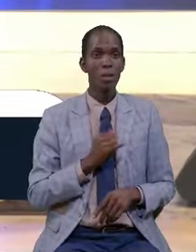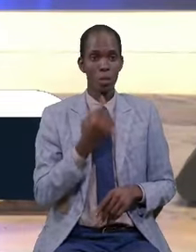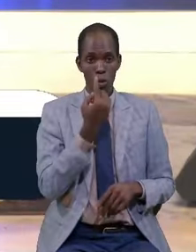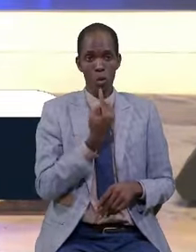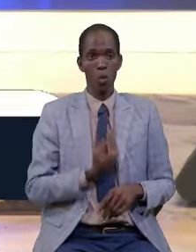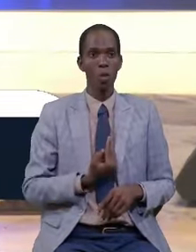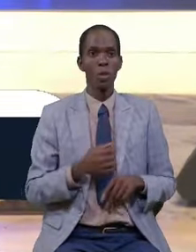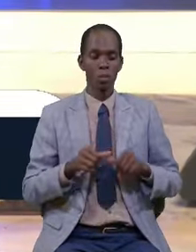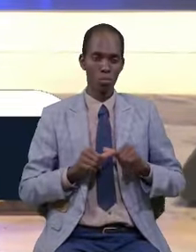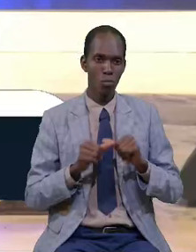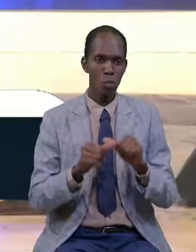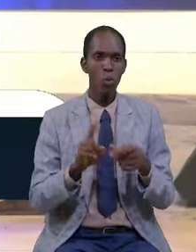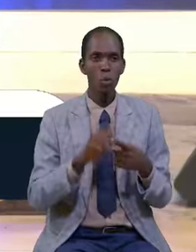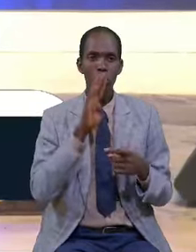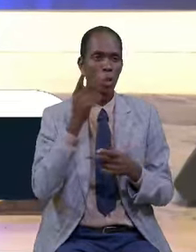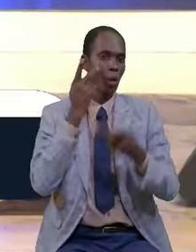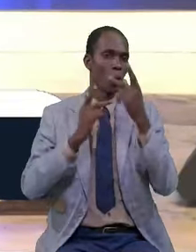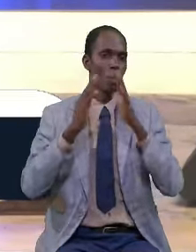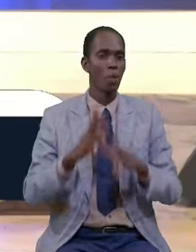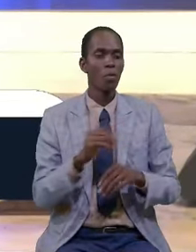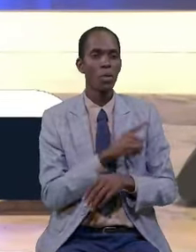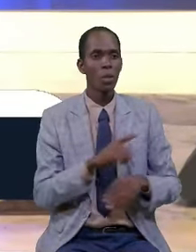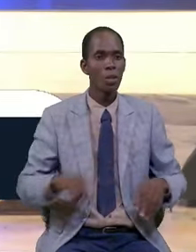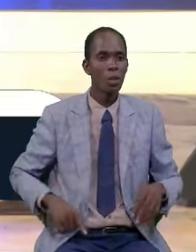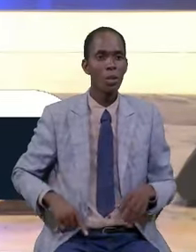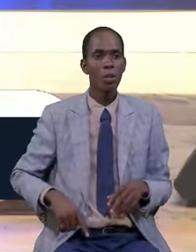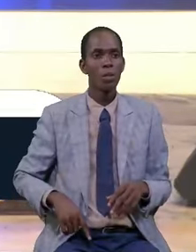seul des prophètes de l'Éternel, et il y a